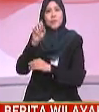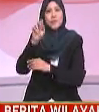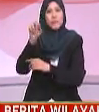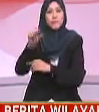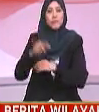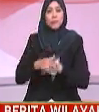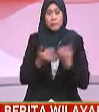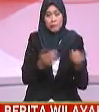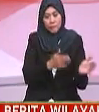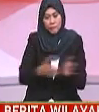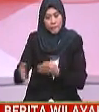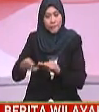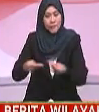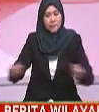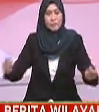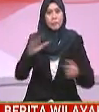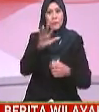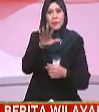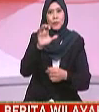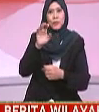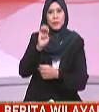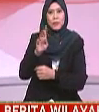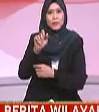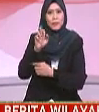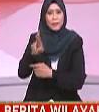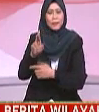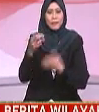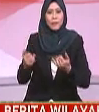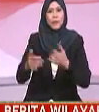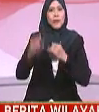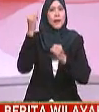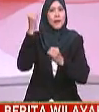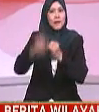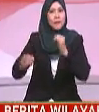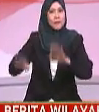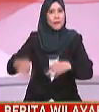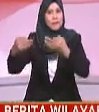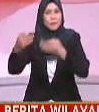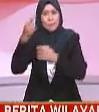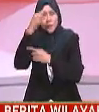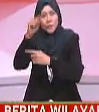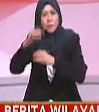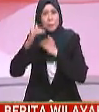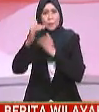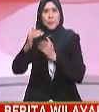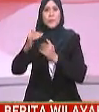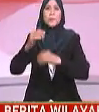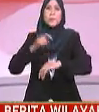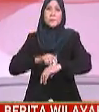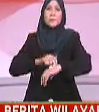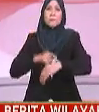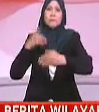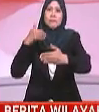atas tanah seluas kira-kira 500 ekar itu kini di peringkat akhir dijangka dimulakan dalam tempoh